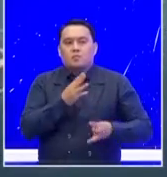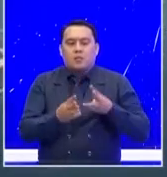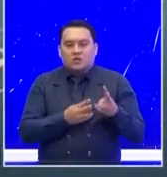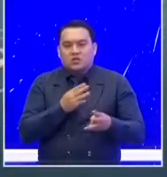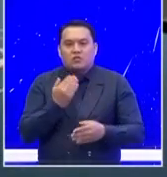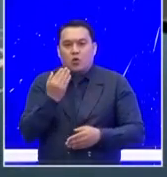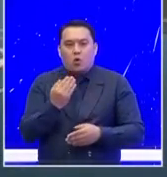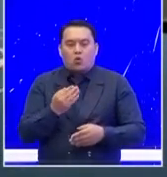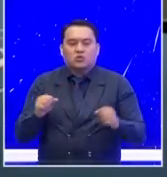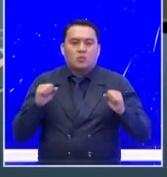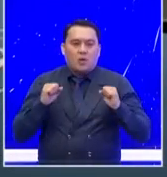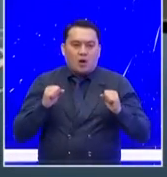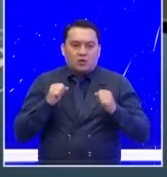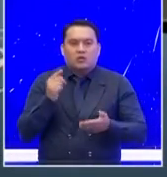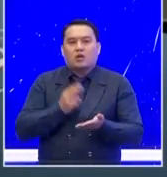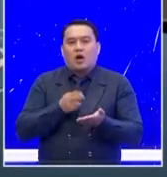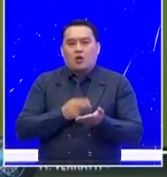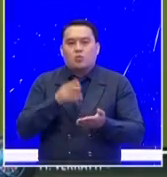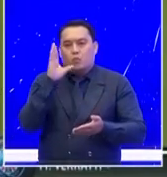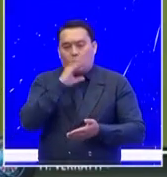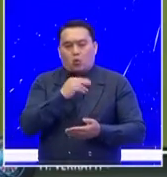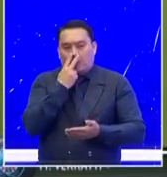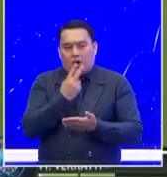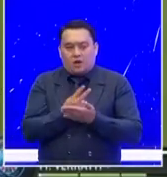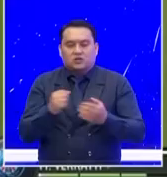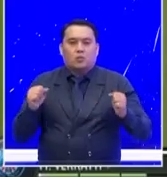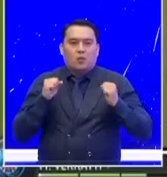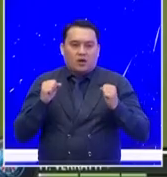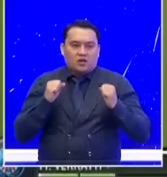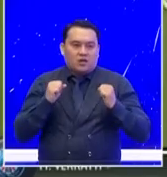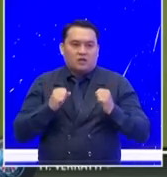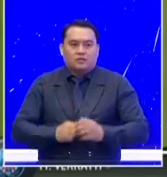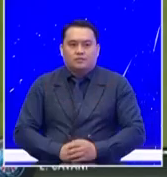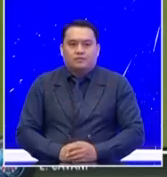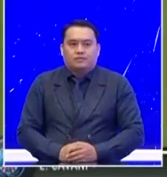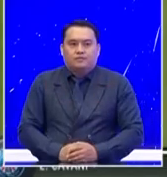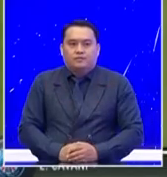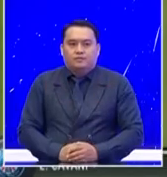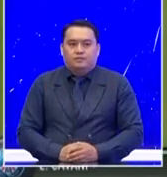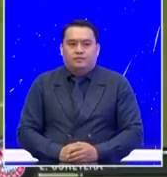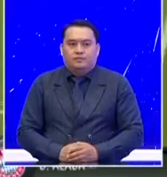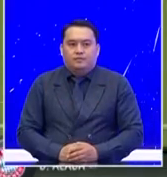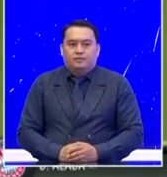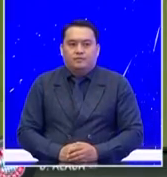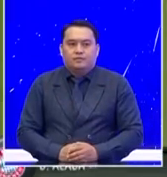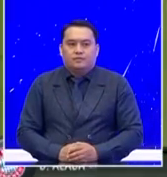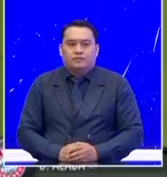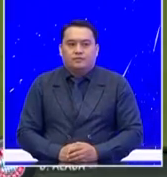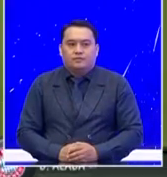а именитые атлеты страны еще раз доказывают, что могут показать себя не только на спортивной площадке, но и в виртуальном мире.